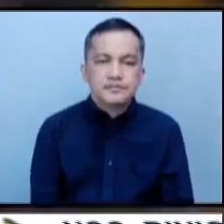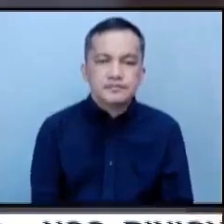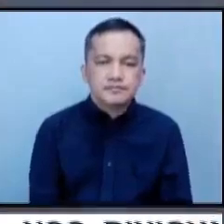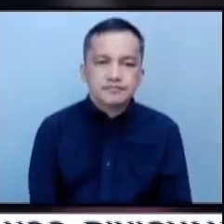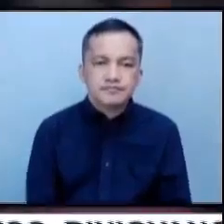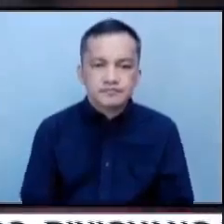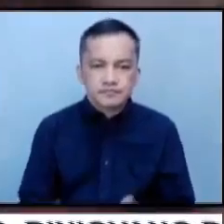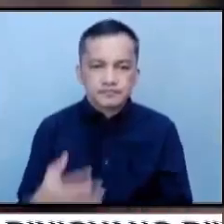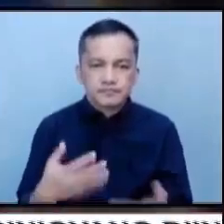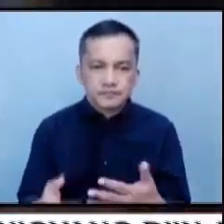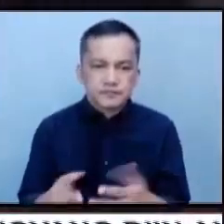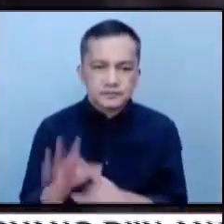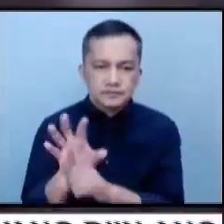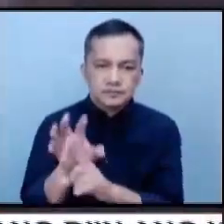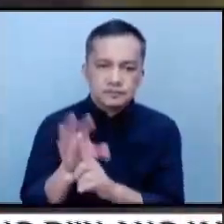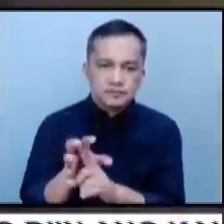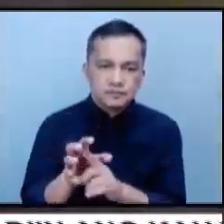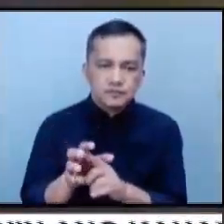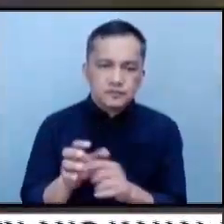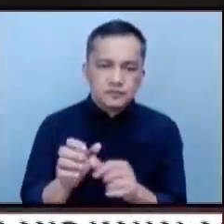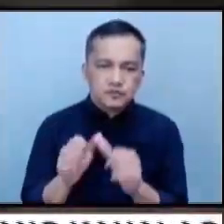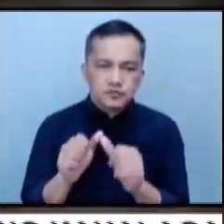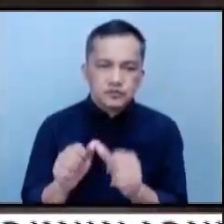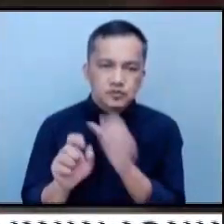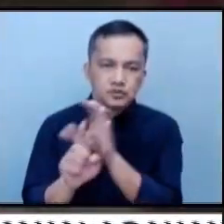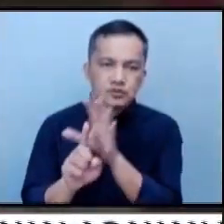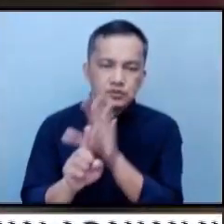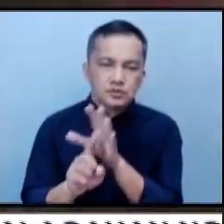ang trend na ito ay patuloy na sumisikat, yak na